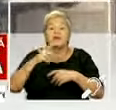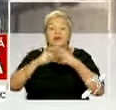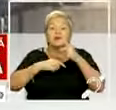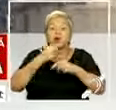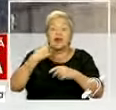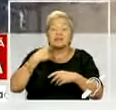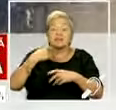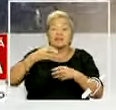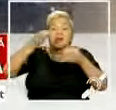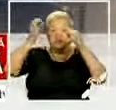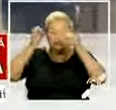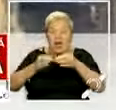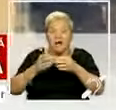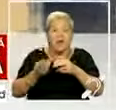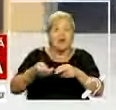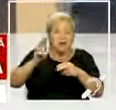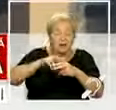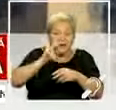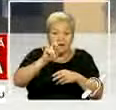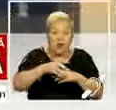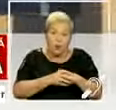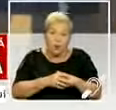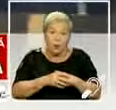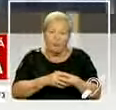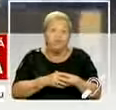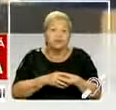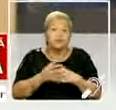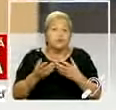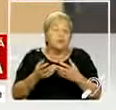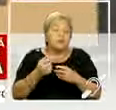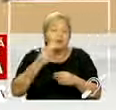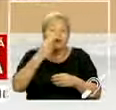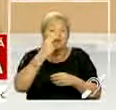timp, numărul localităților care au restricții în alimentarea cu apă se apropie de 800.